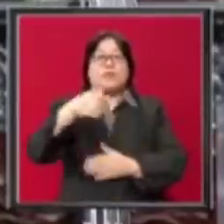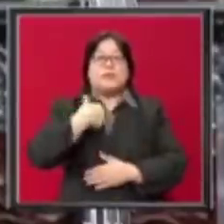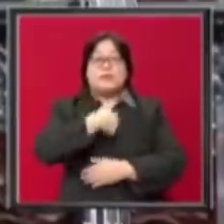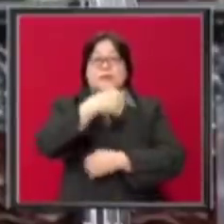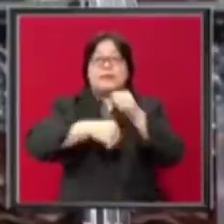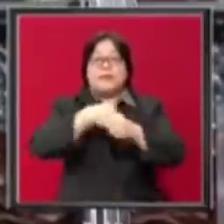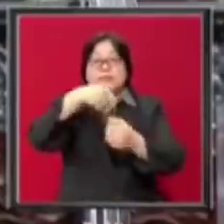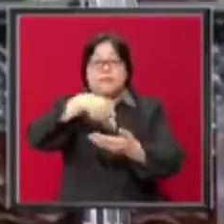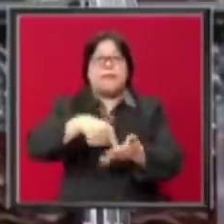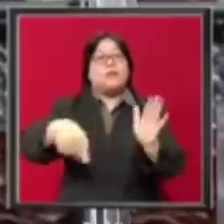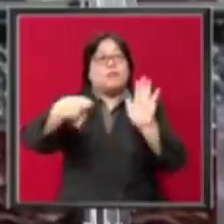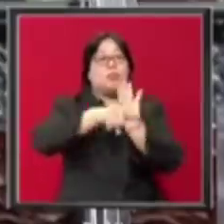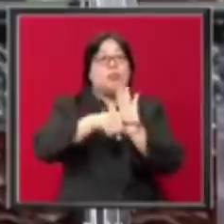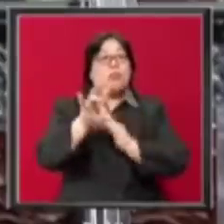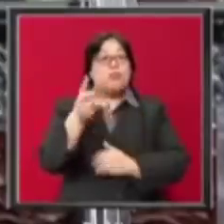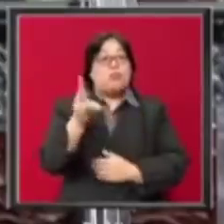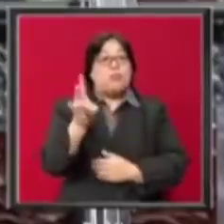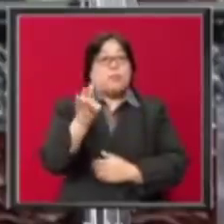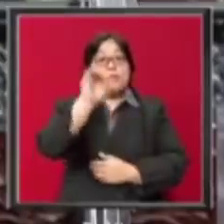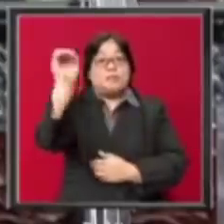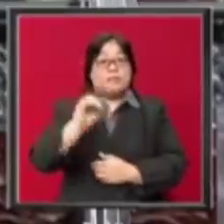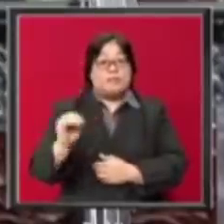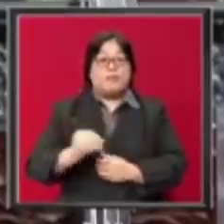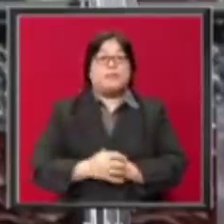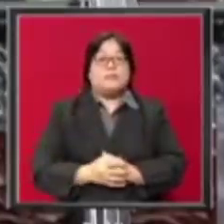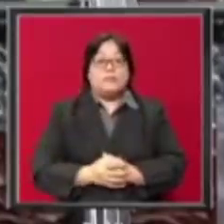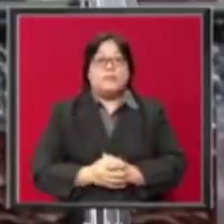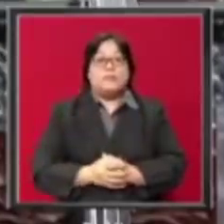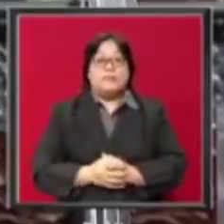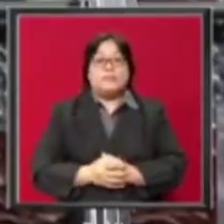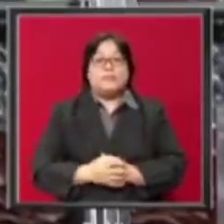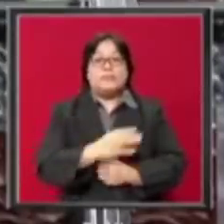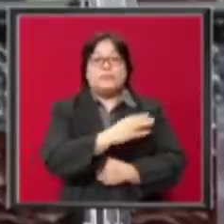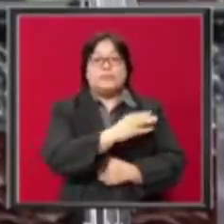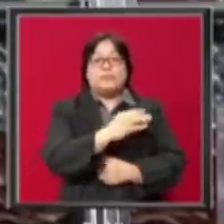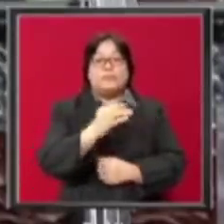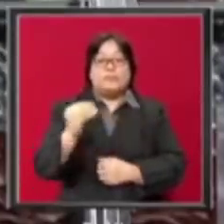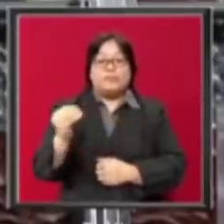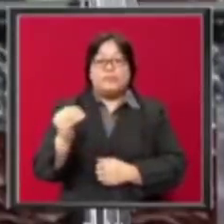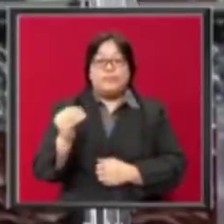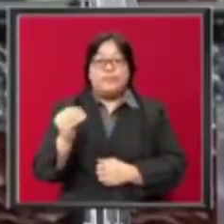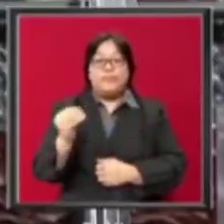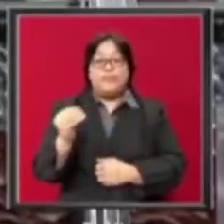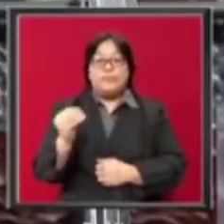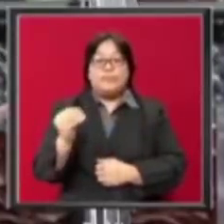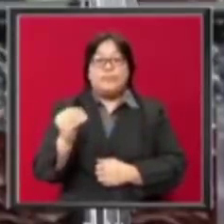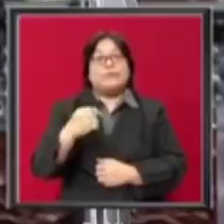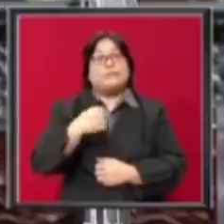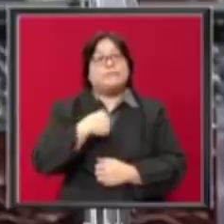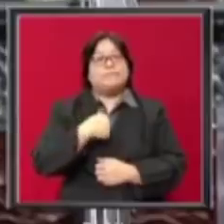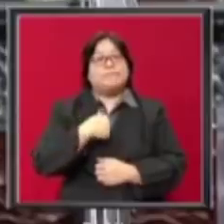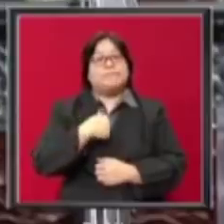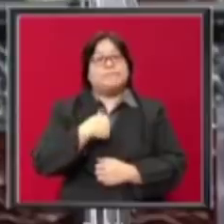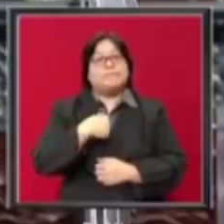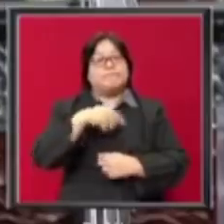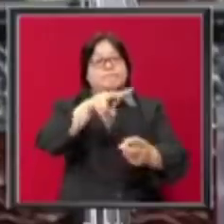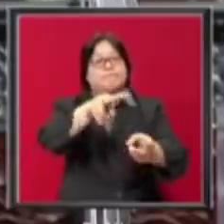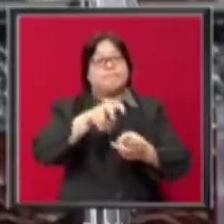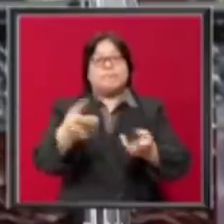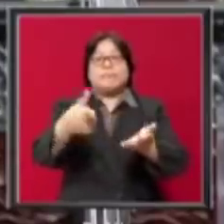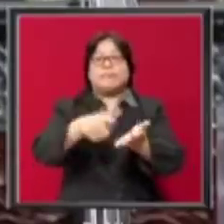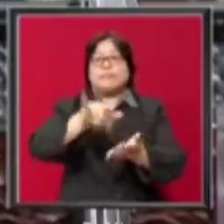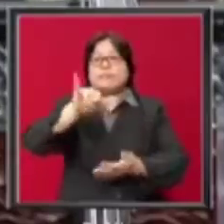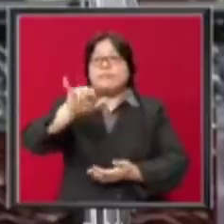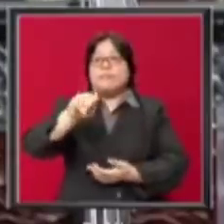untuk tahun ini adalah negatif 17%. Dan saya memetik laporan